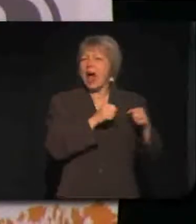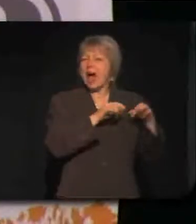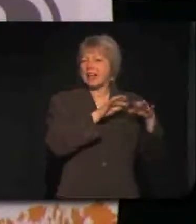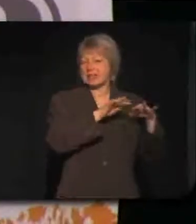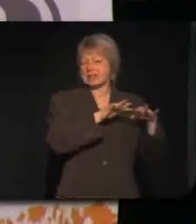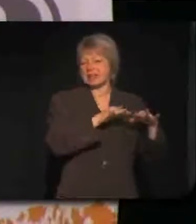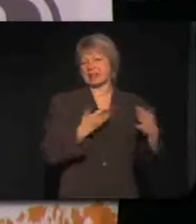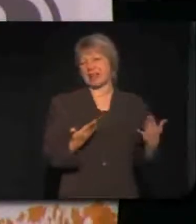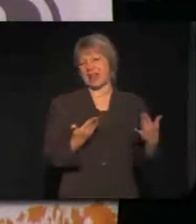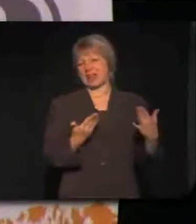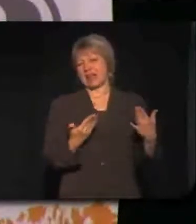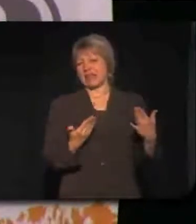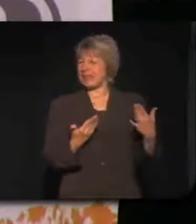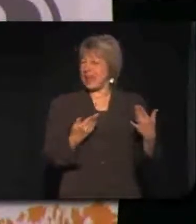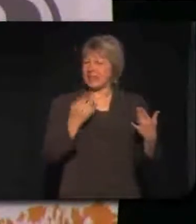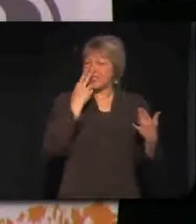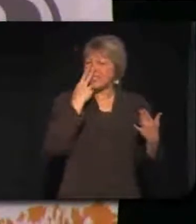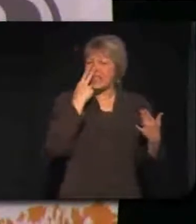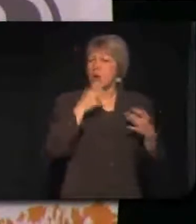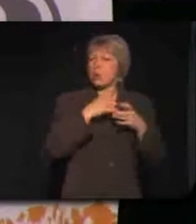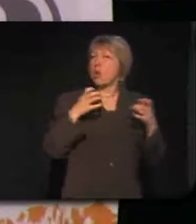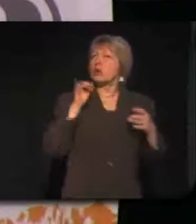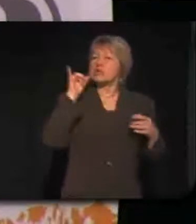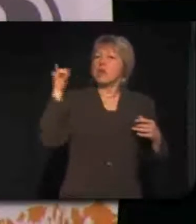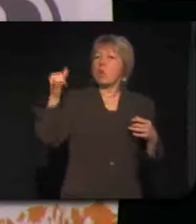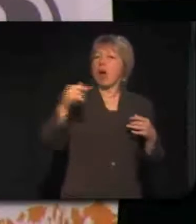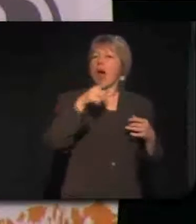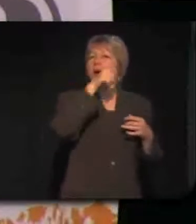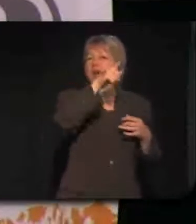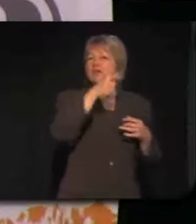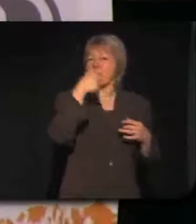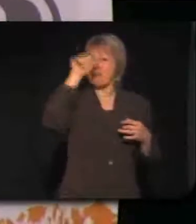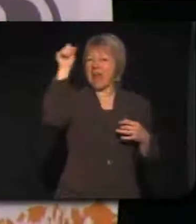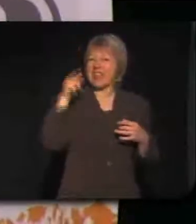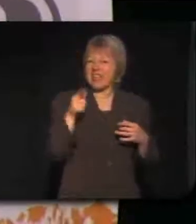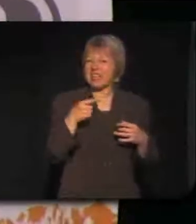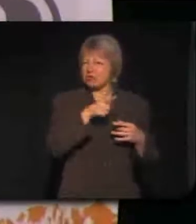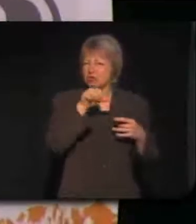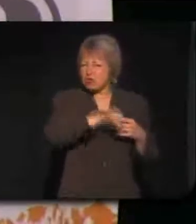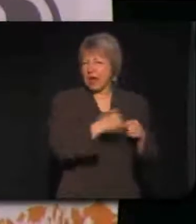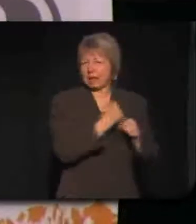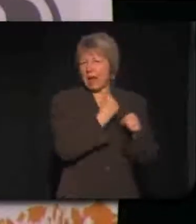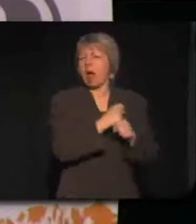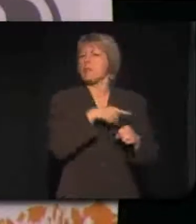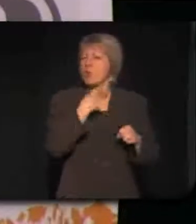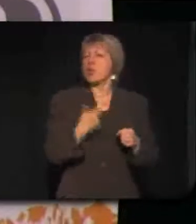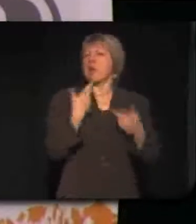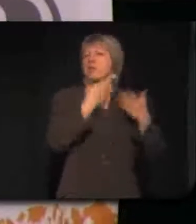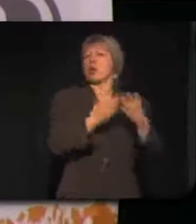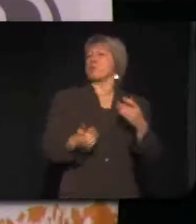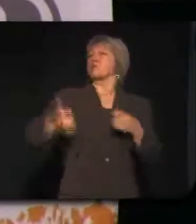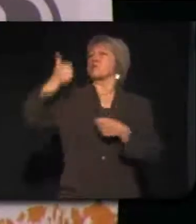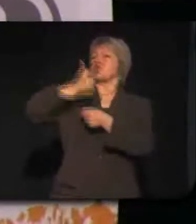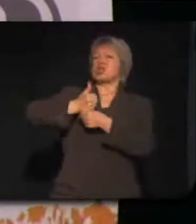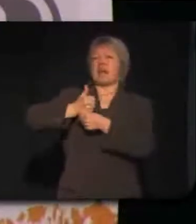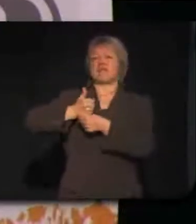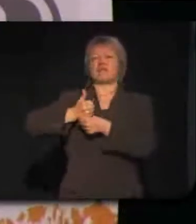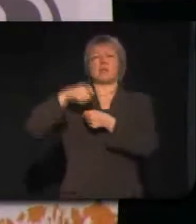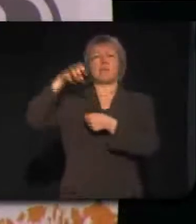katastrophenleistung beim Großflughafen Berlin mit einem Chefposten bei der Deutschen Flugsicherung zu belohnen